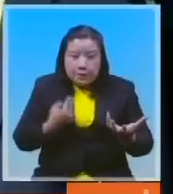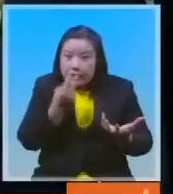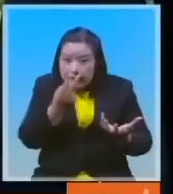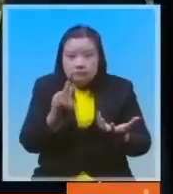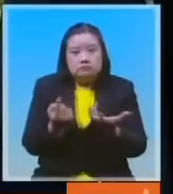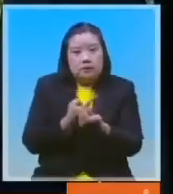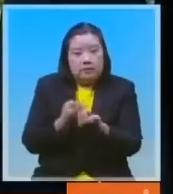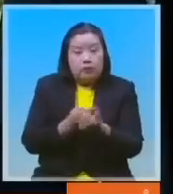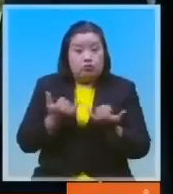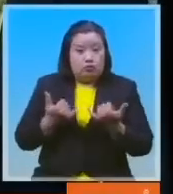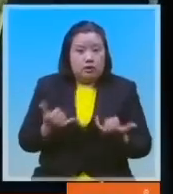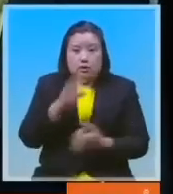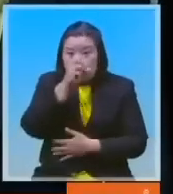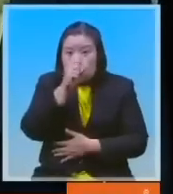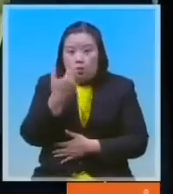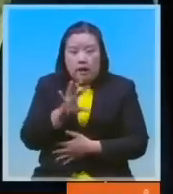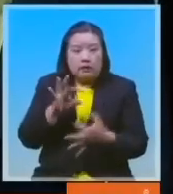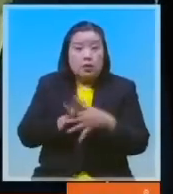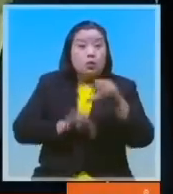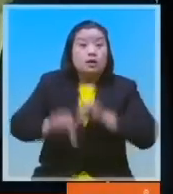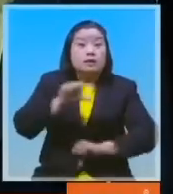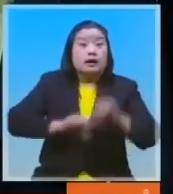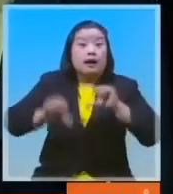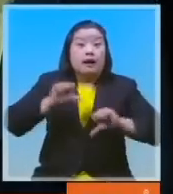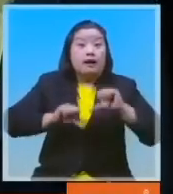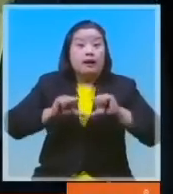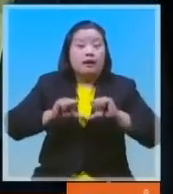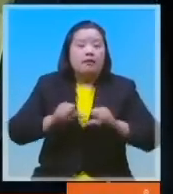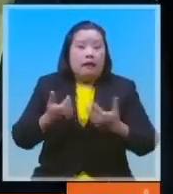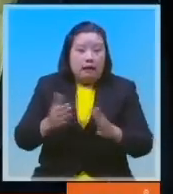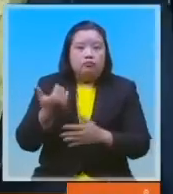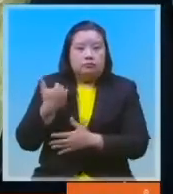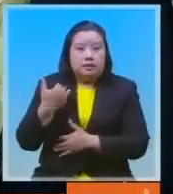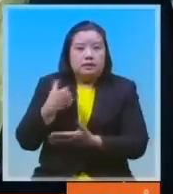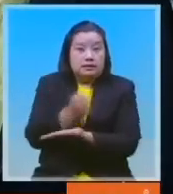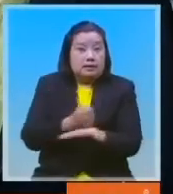จค้นแล้วก็มีการทดสอบใช้น้ำยาปรากฏว่ามีการตรวจสอบ